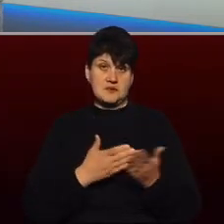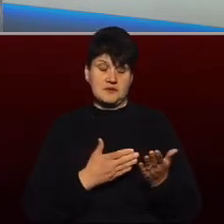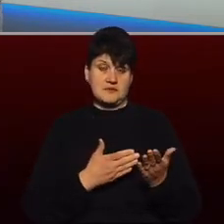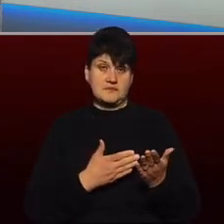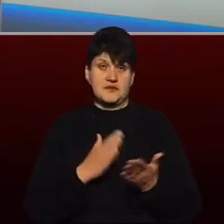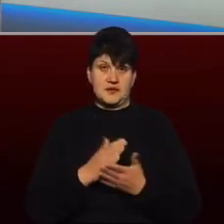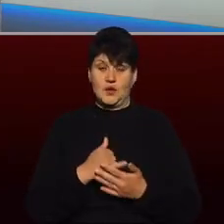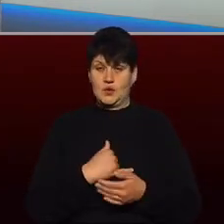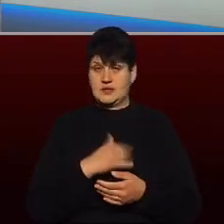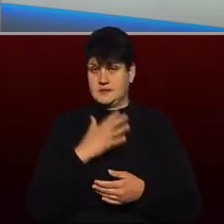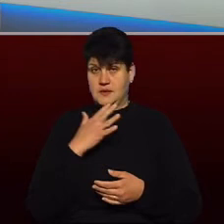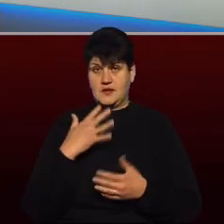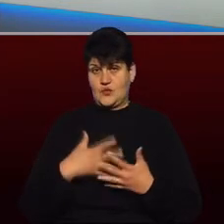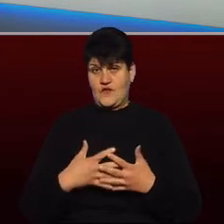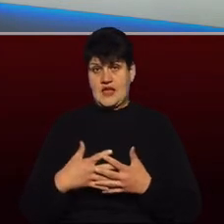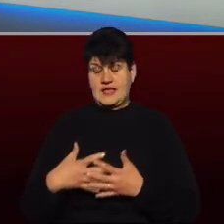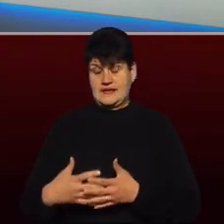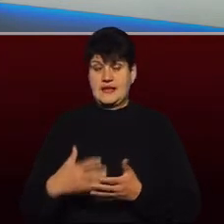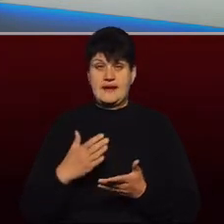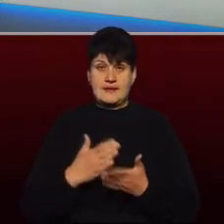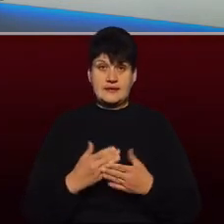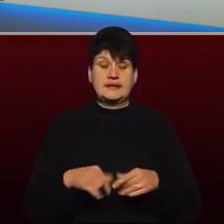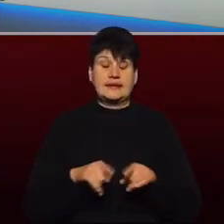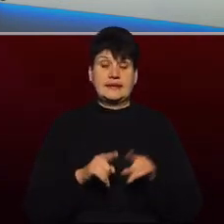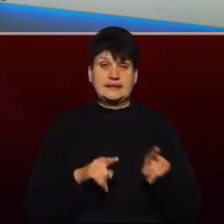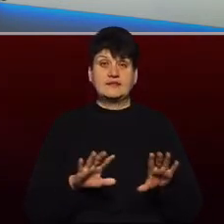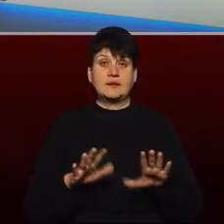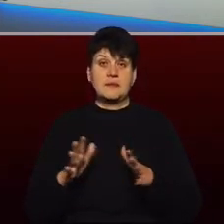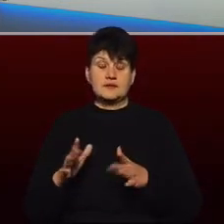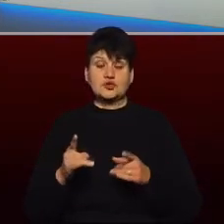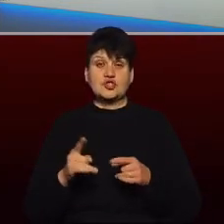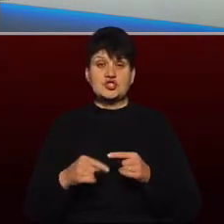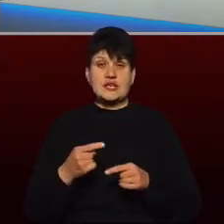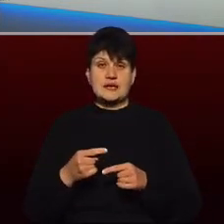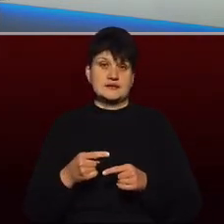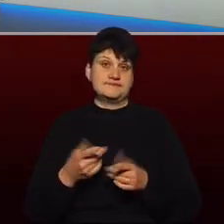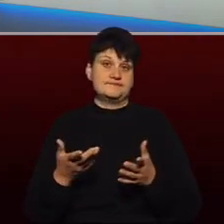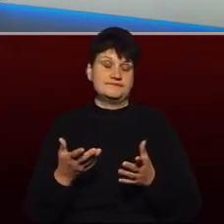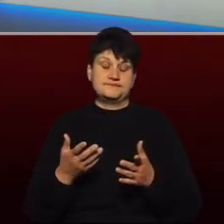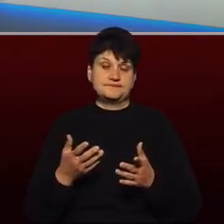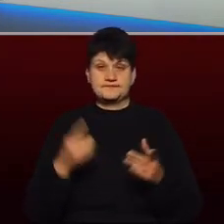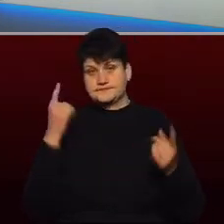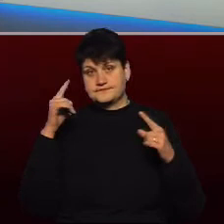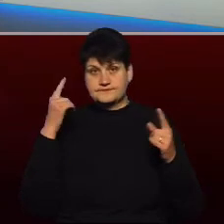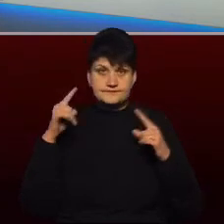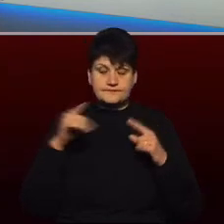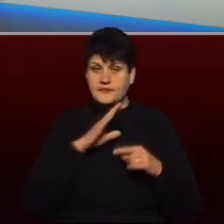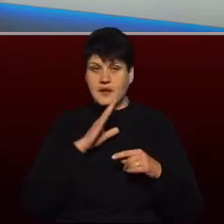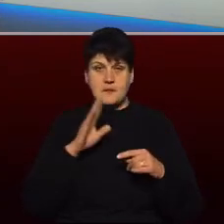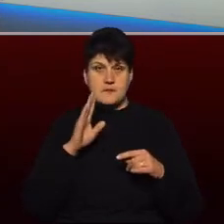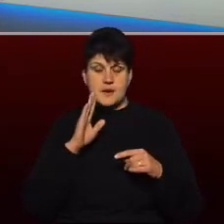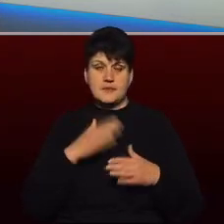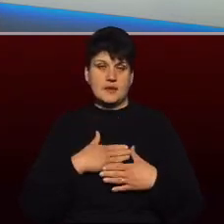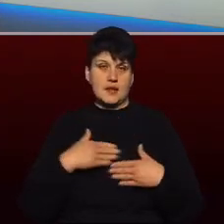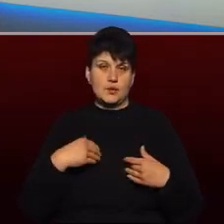таких вагітностей, але є і дійсно такі випадки, що через певні переконання, можливо, мама не ставала взагалі на облік